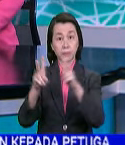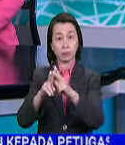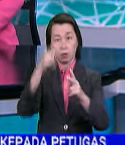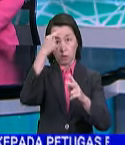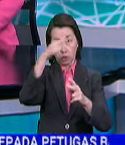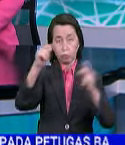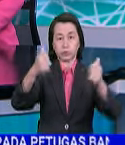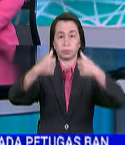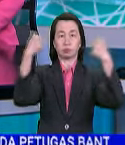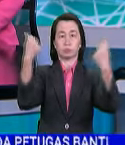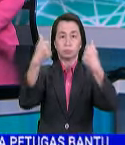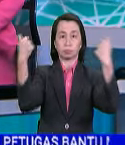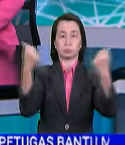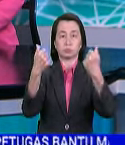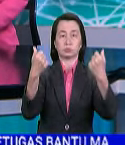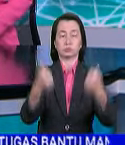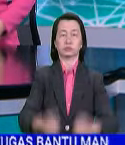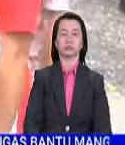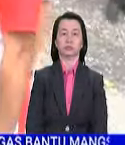menyambut Hari Raya Aidilfitri.